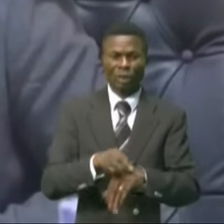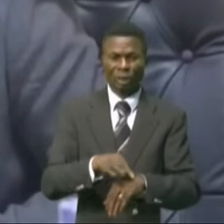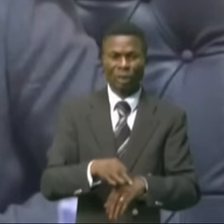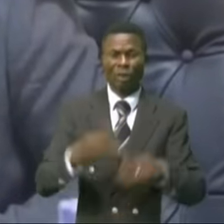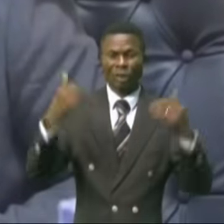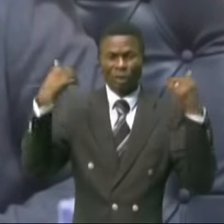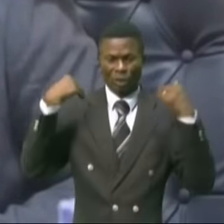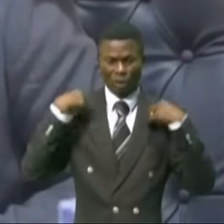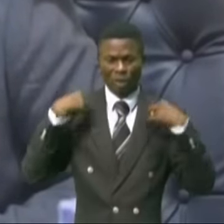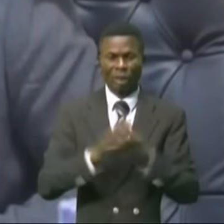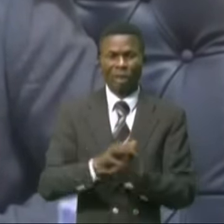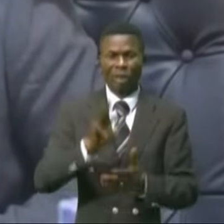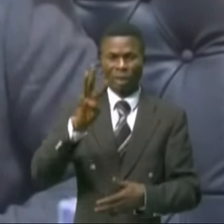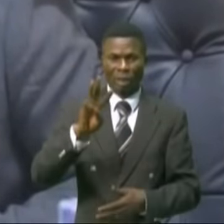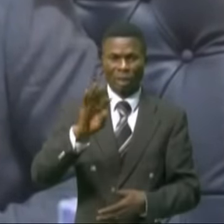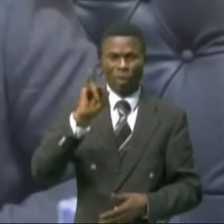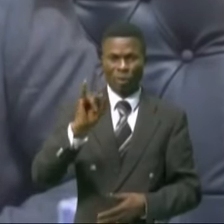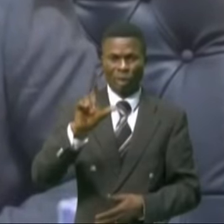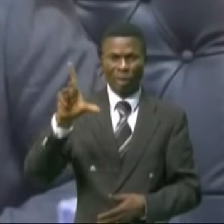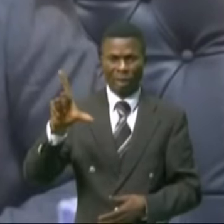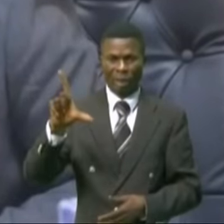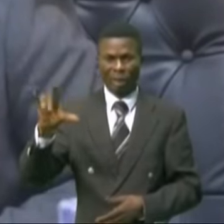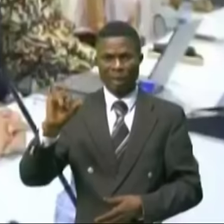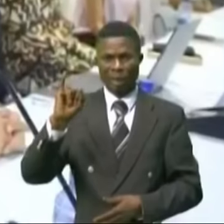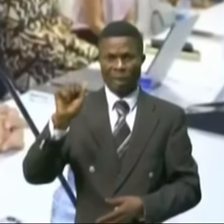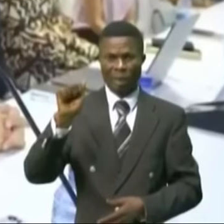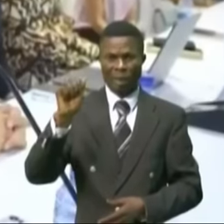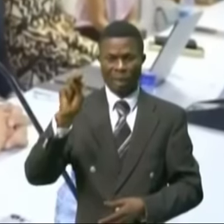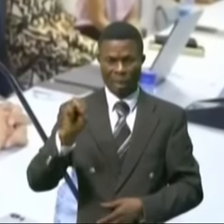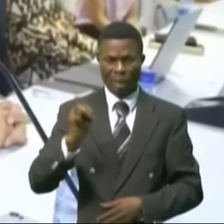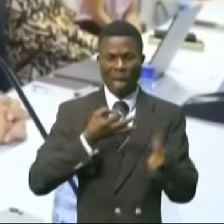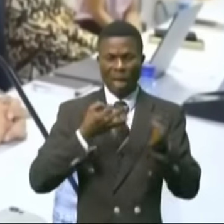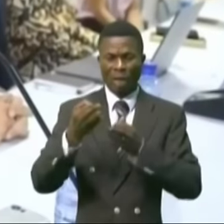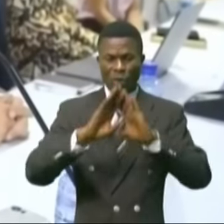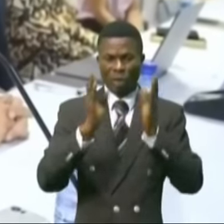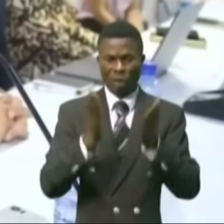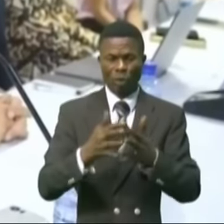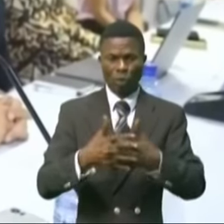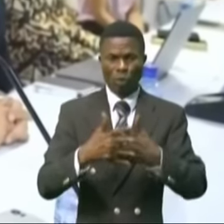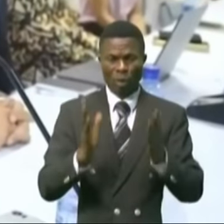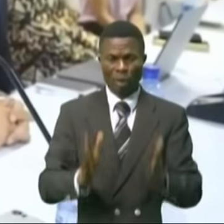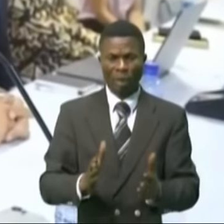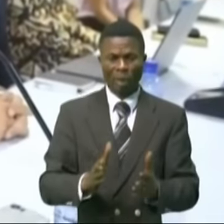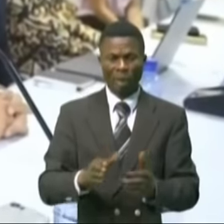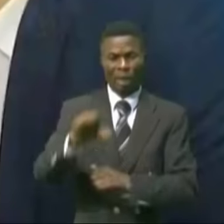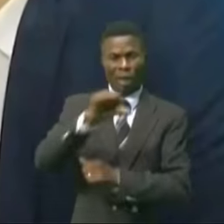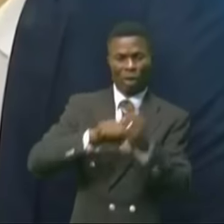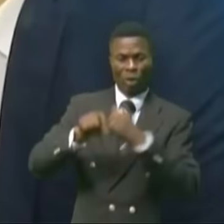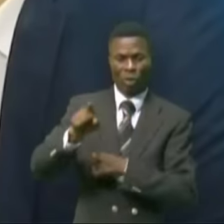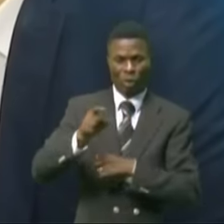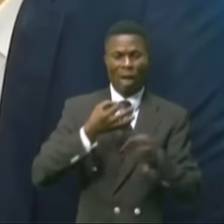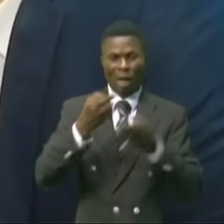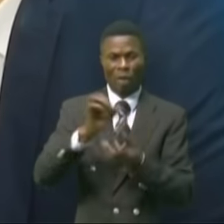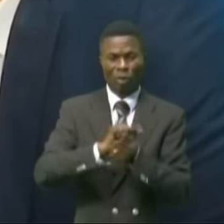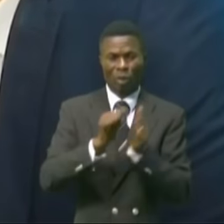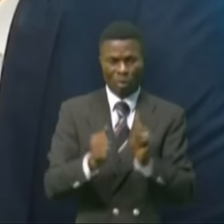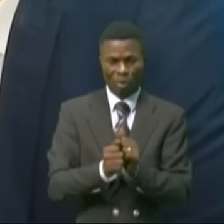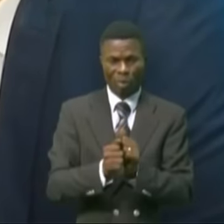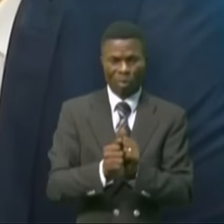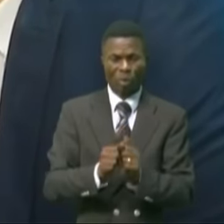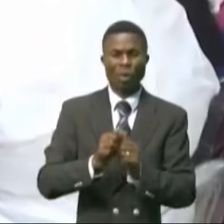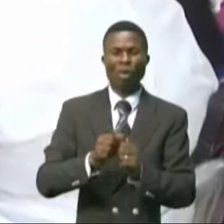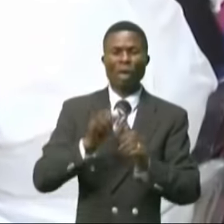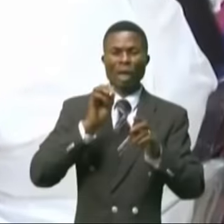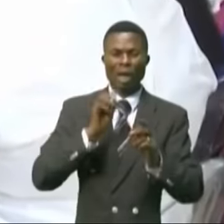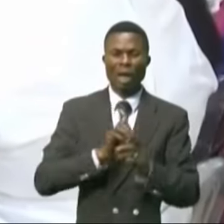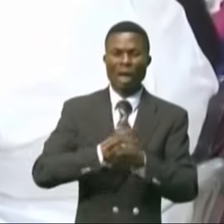managers William Kazumba Mayombo de rappeler les différents partenaires autour de lui à relever les niveaux de la couverture du